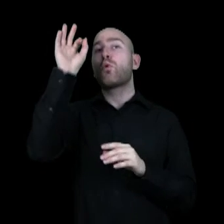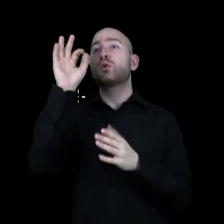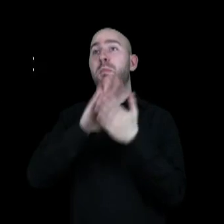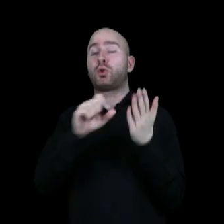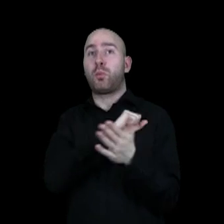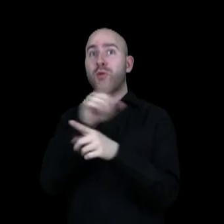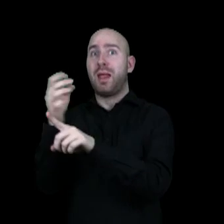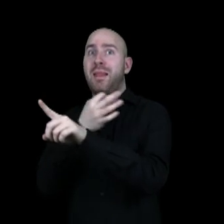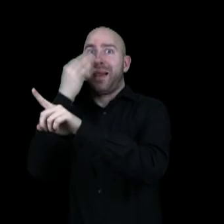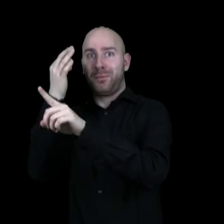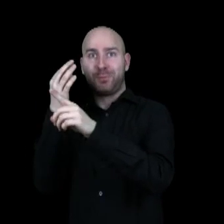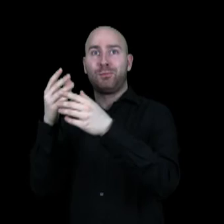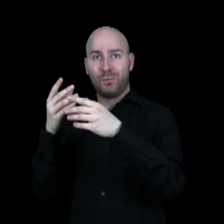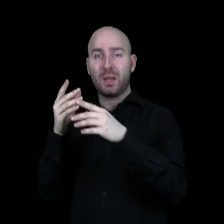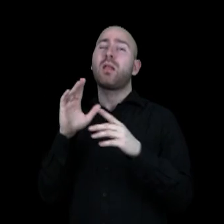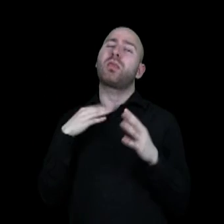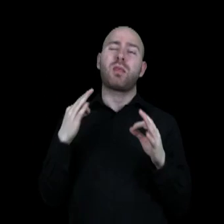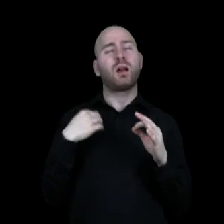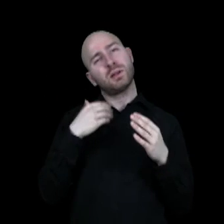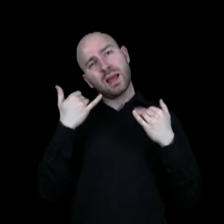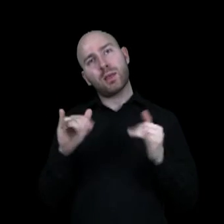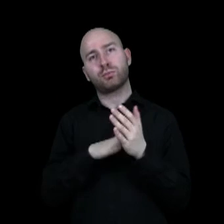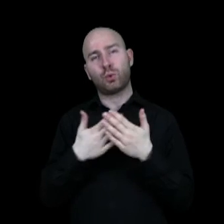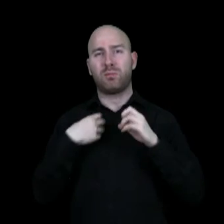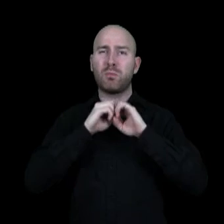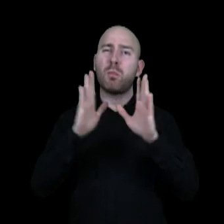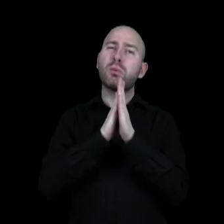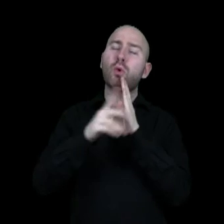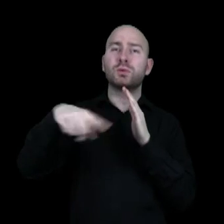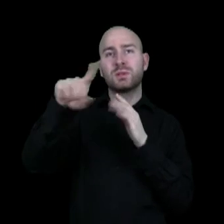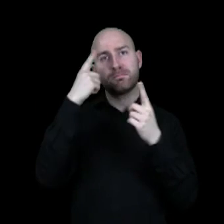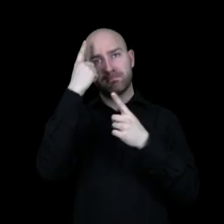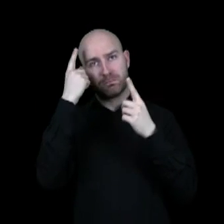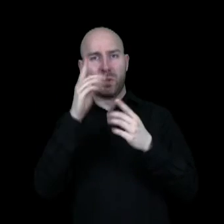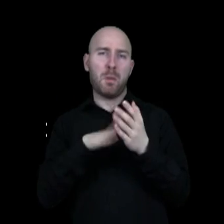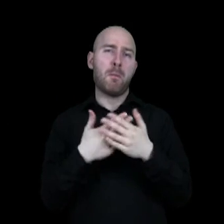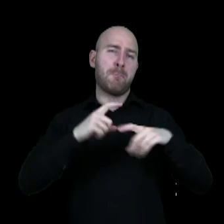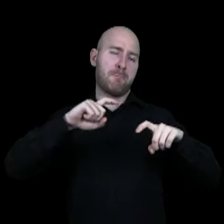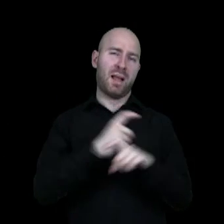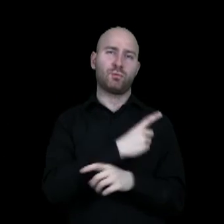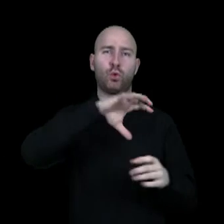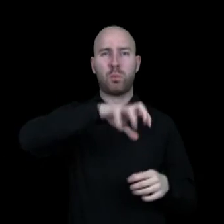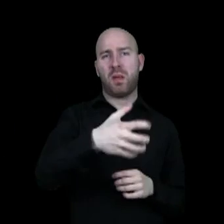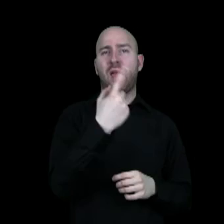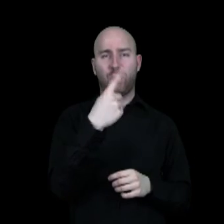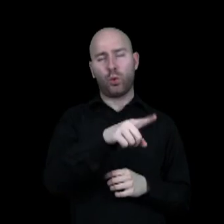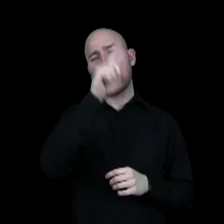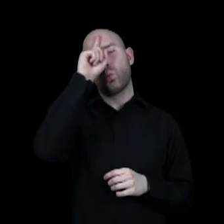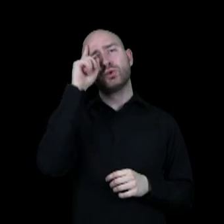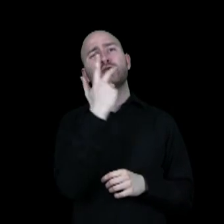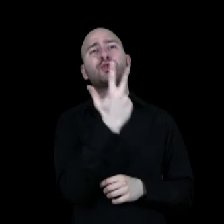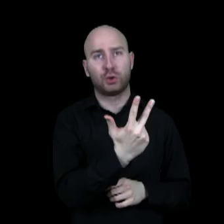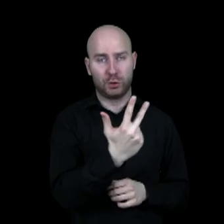bezrobocia objaśnił to Na prostym przykładzie Wyobraźmy sobie świat świat którego cała